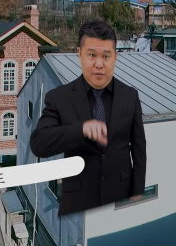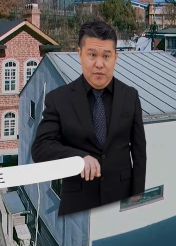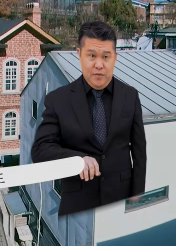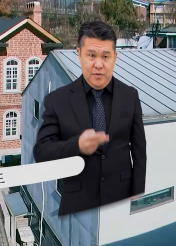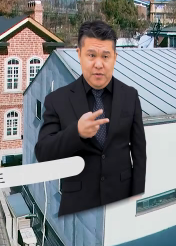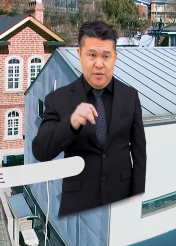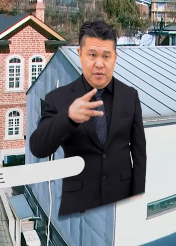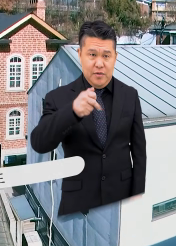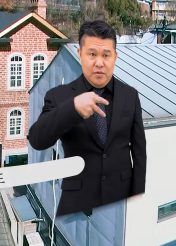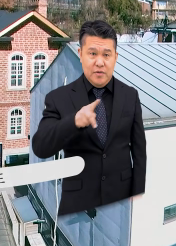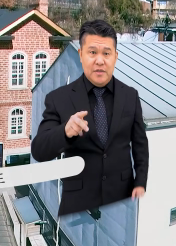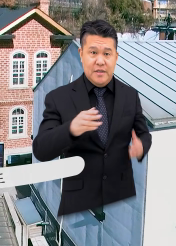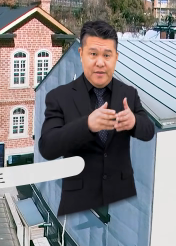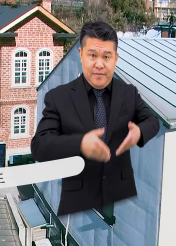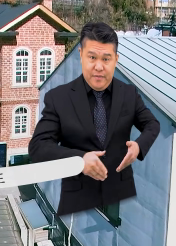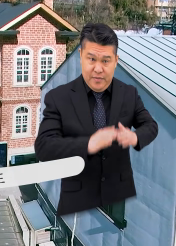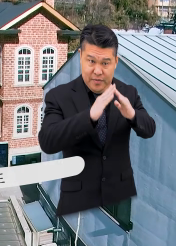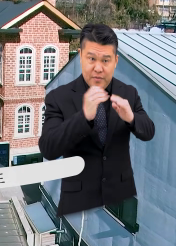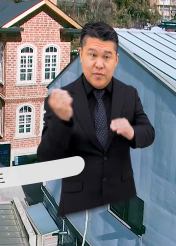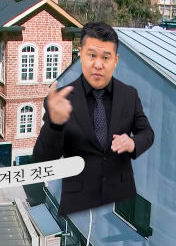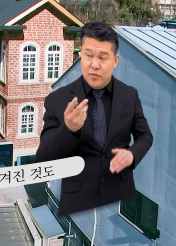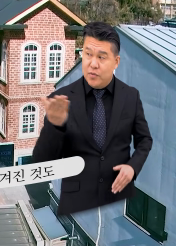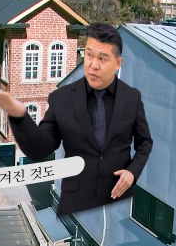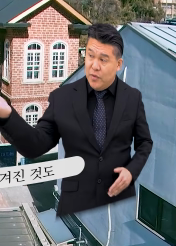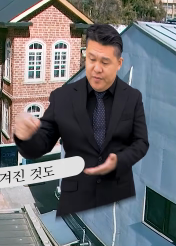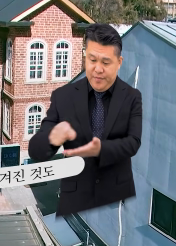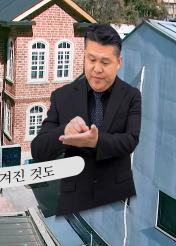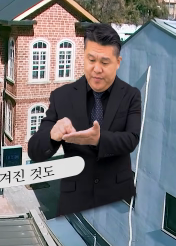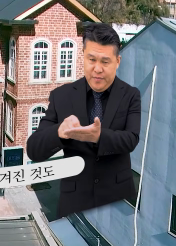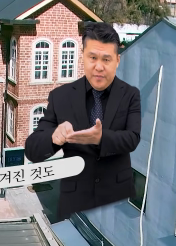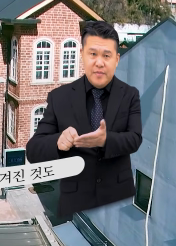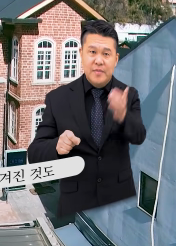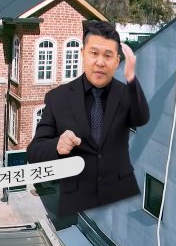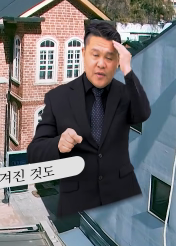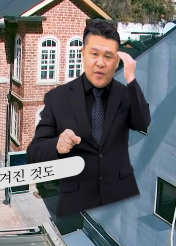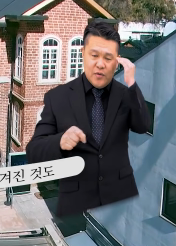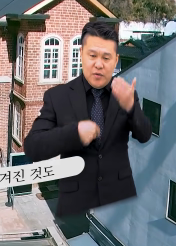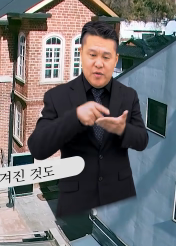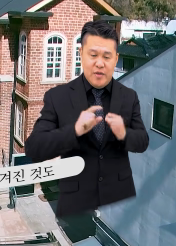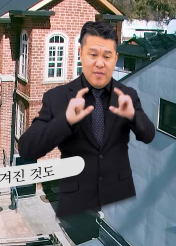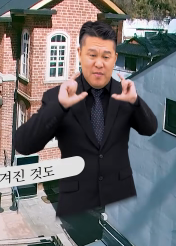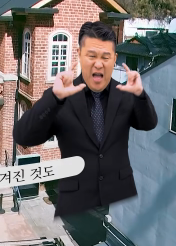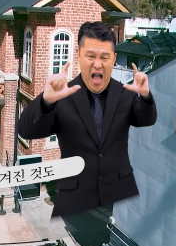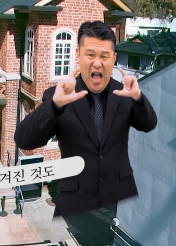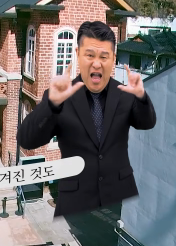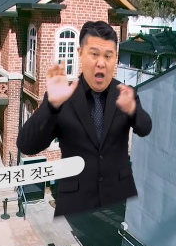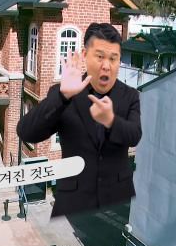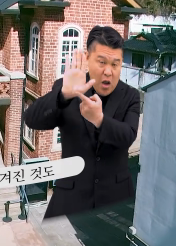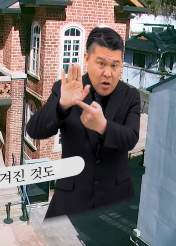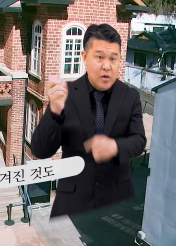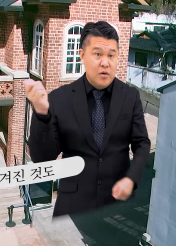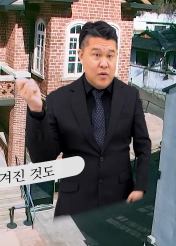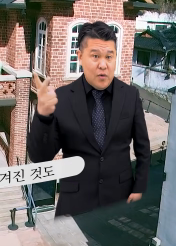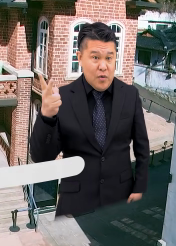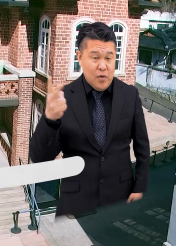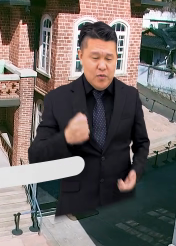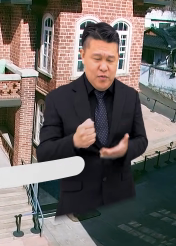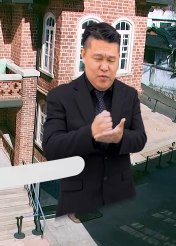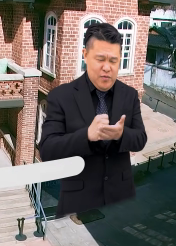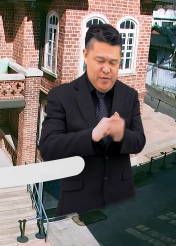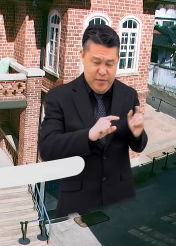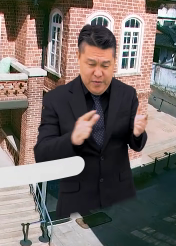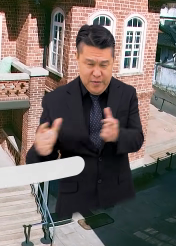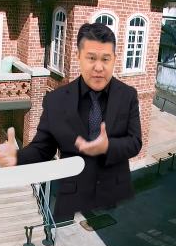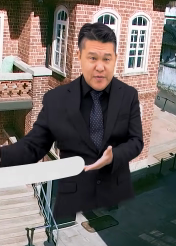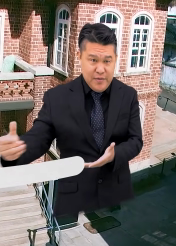딜쿠샤가 이곳에 지어진 것도, 테일러의 펜촉에 우리의 목소리가 담겨진 것도